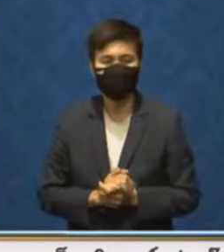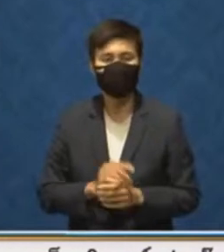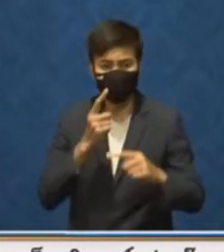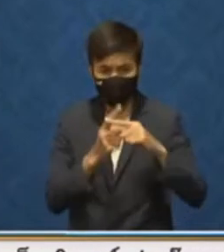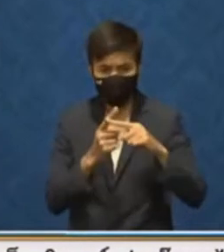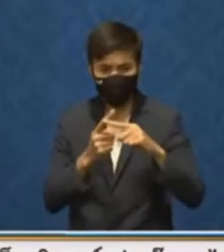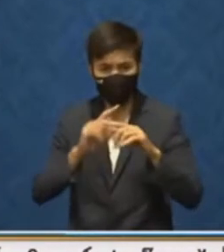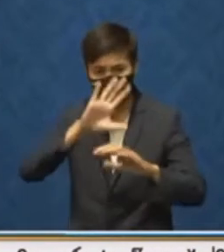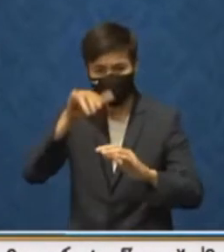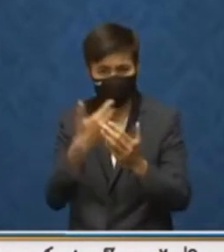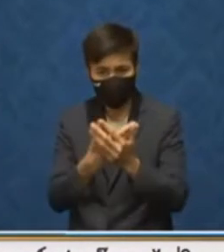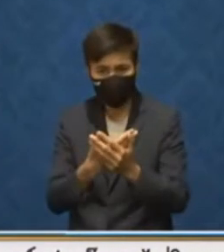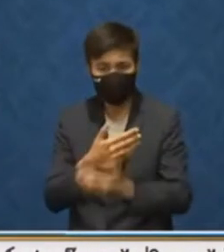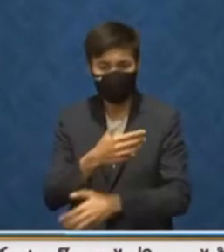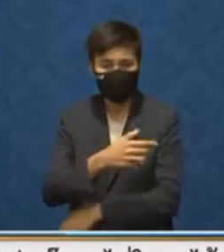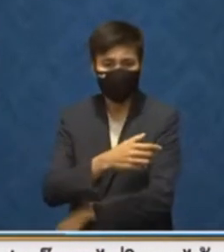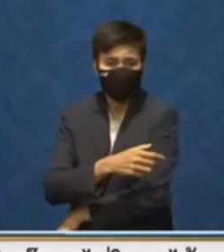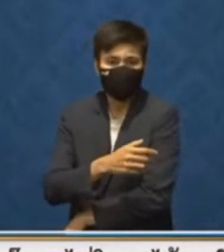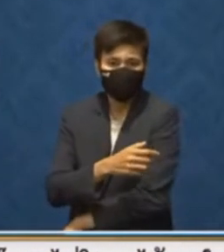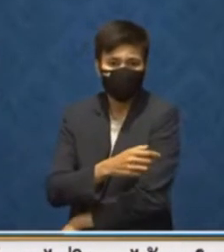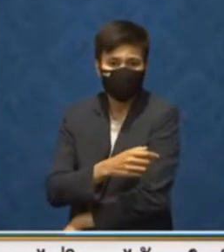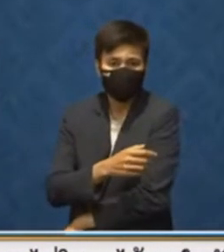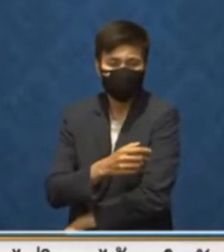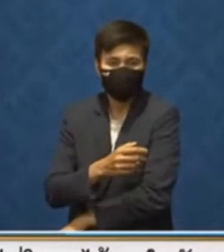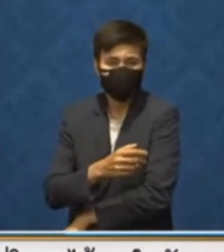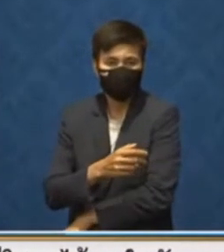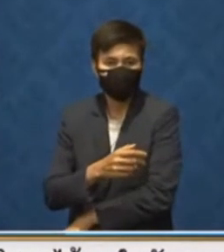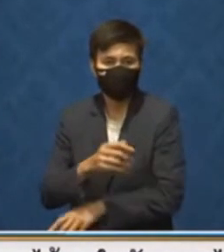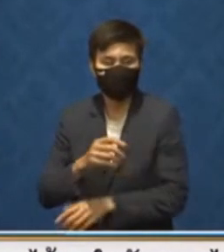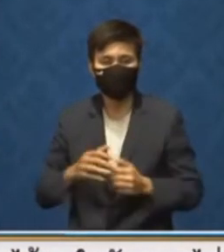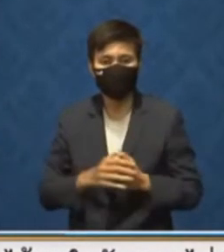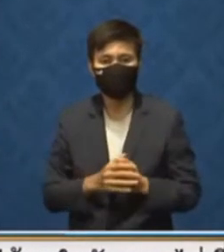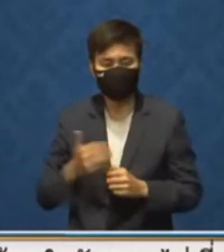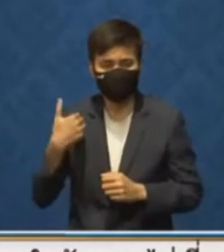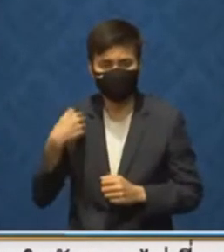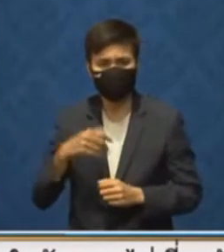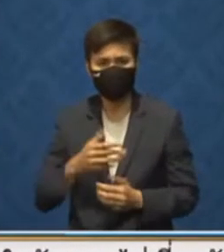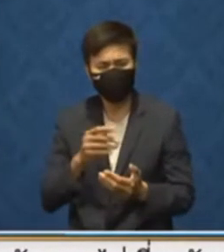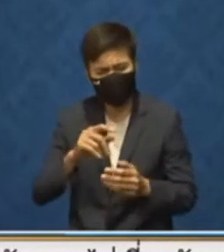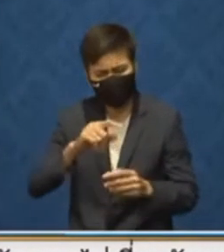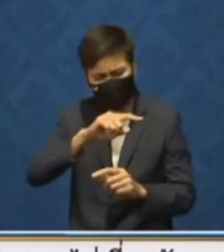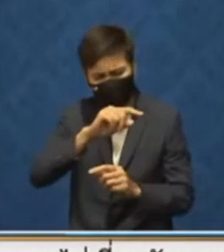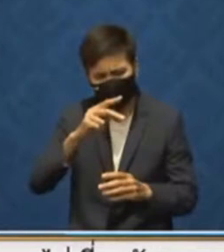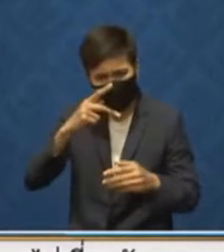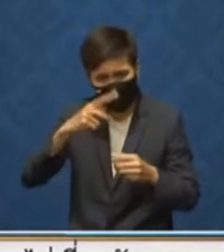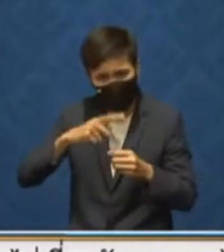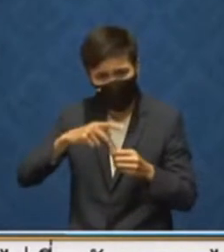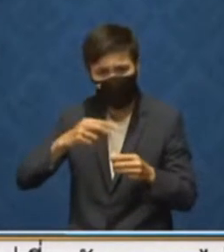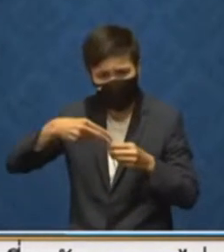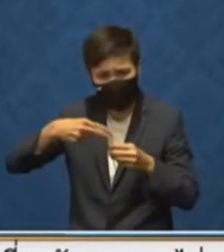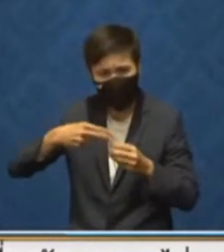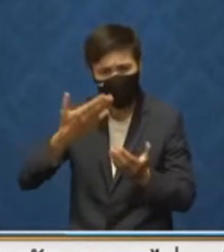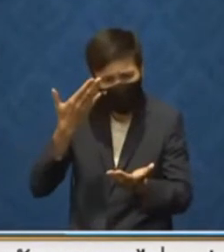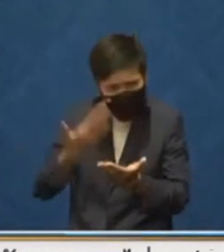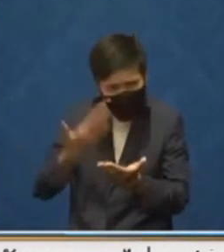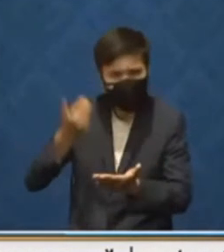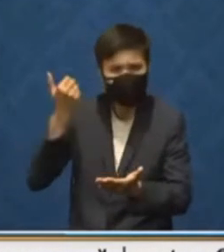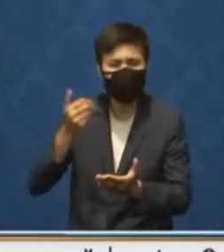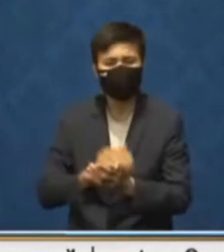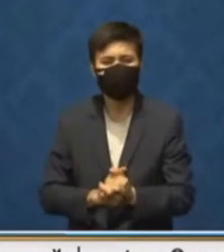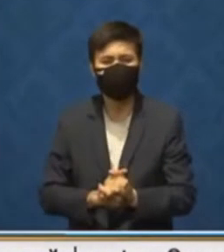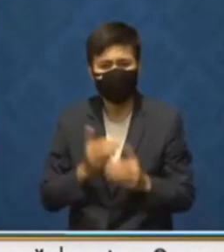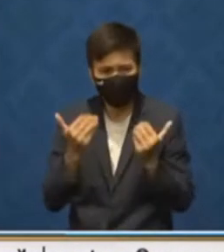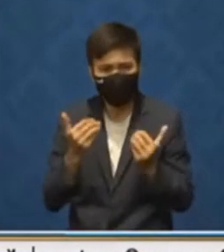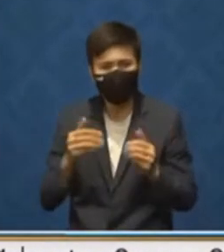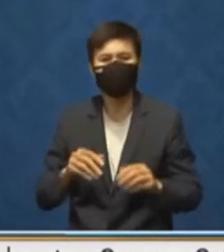หมดทีเนี่ยเปียกหมดเสร็จเพชรนะครับการ์ดน้ำมันก็แพงเกินจริงประชาชนต้องแบกภาระไอ้นี่วงจรที่ประชา